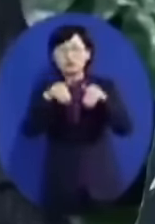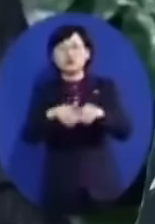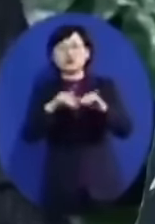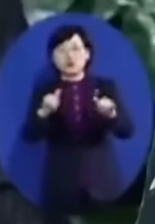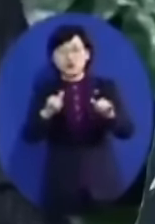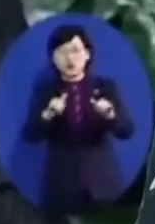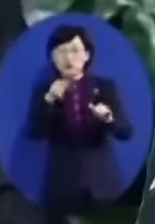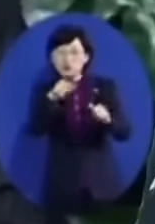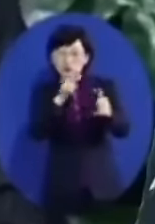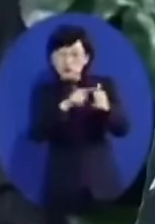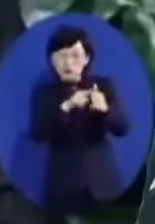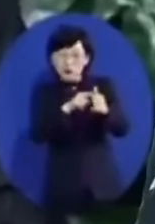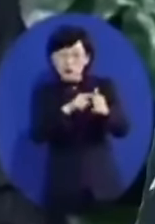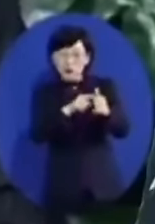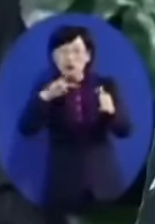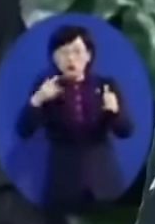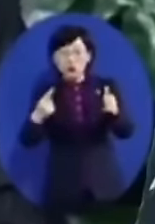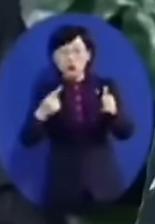그런 엘리야도